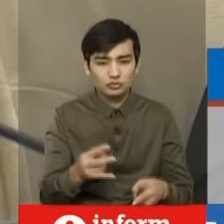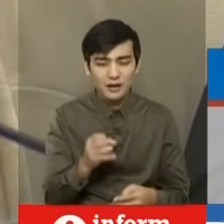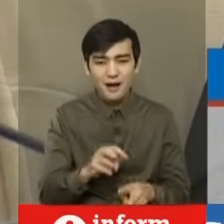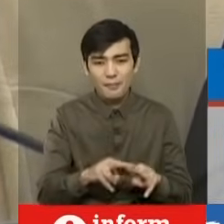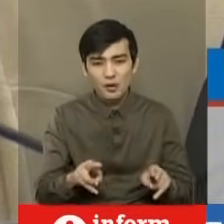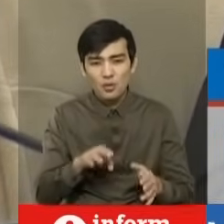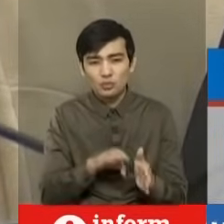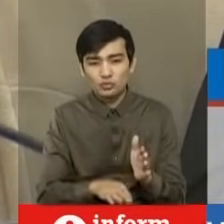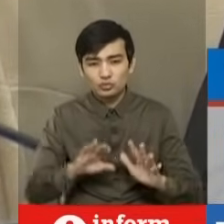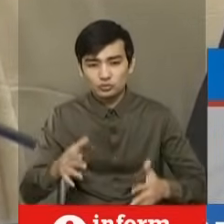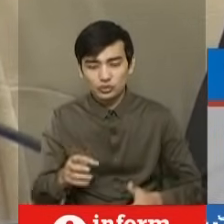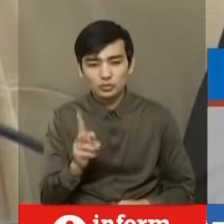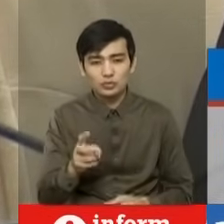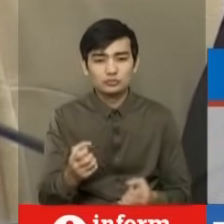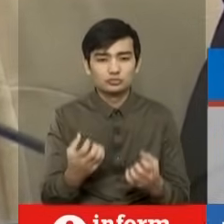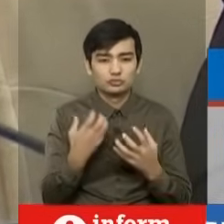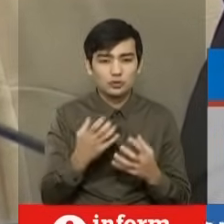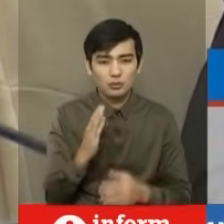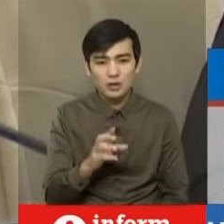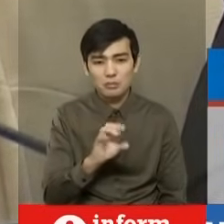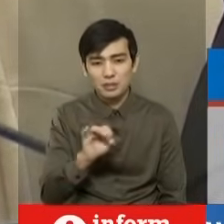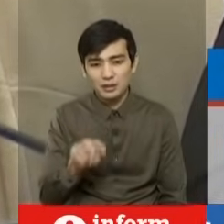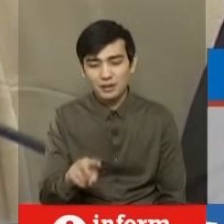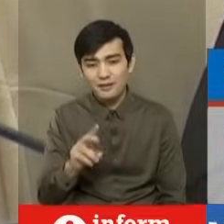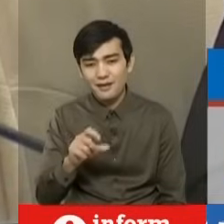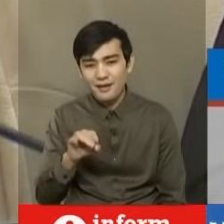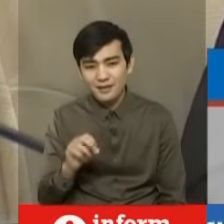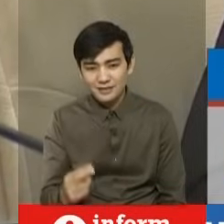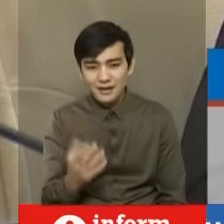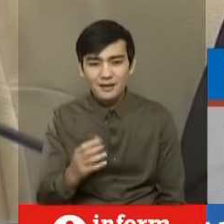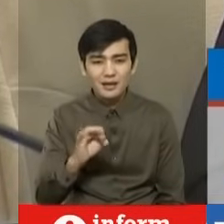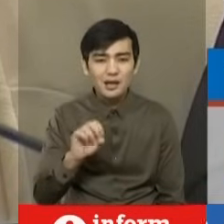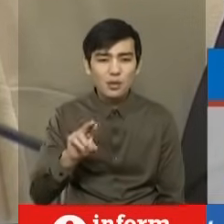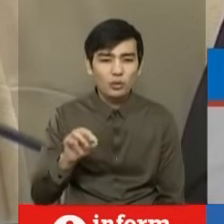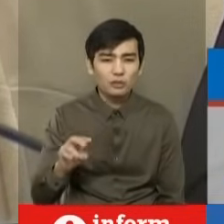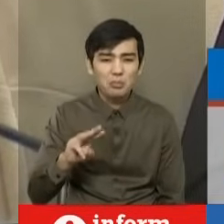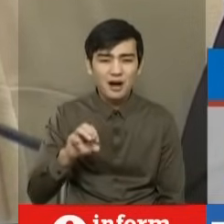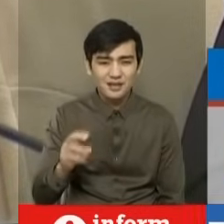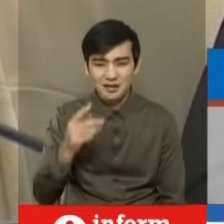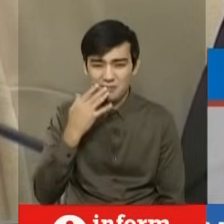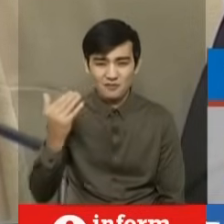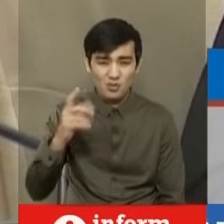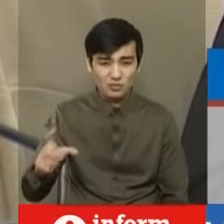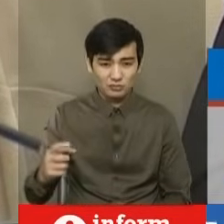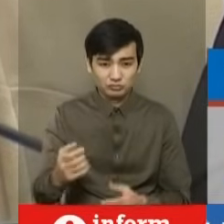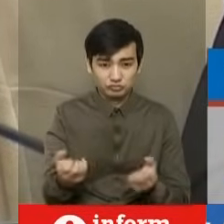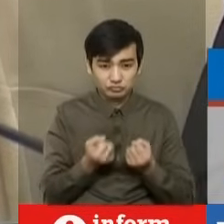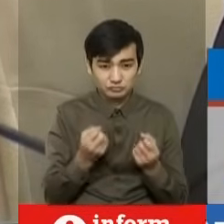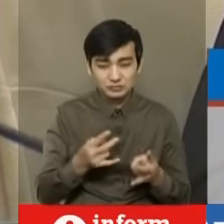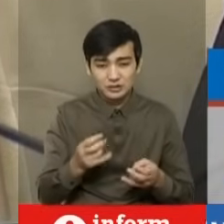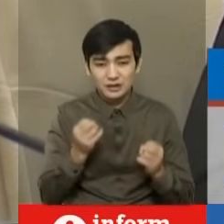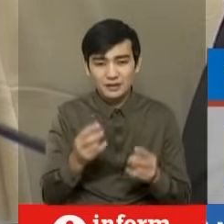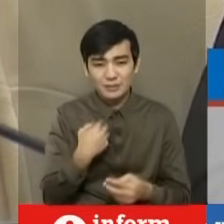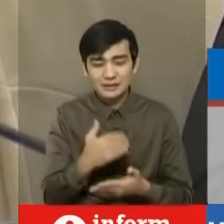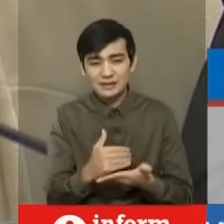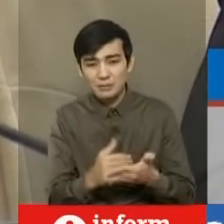ситуации позаботиться о нас Билл Гейтс или может быть илон Маск что с нашей системой оповещения происходит не так вот почему не